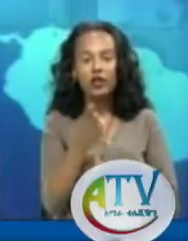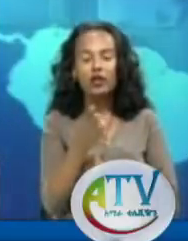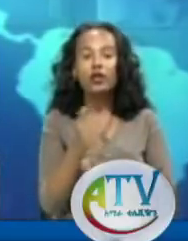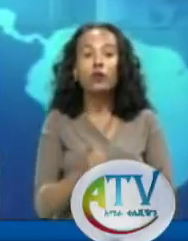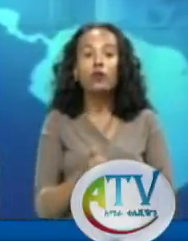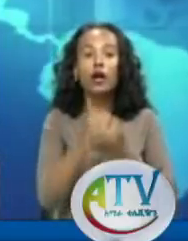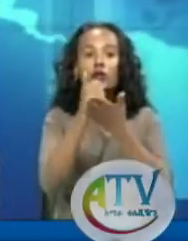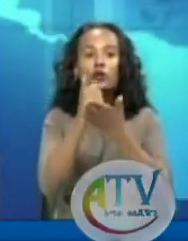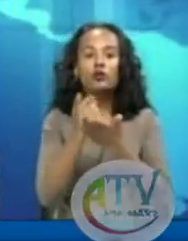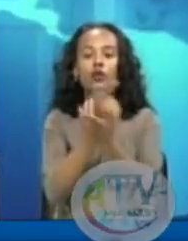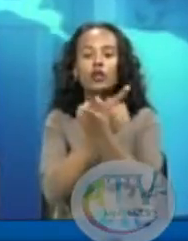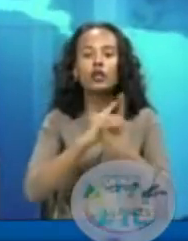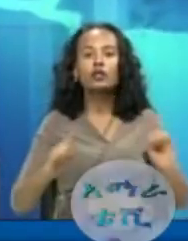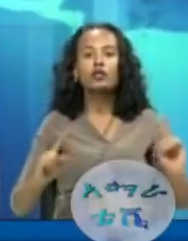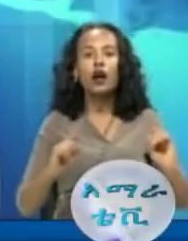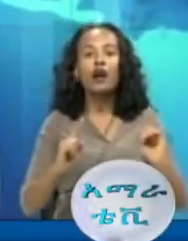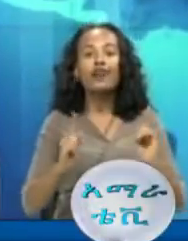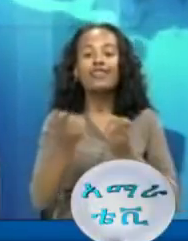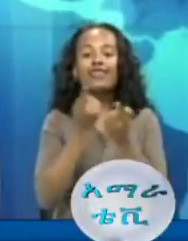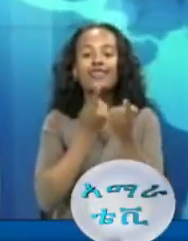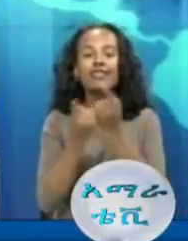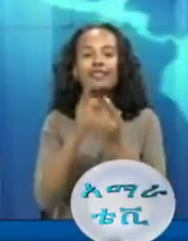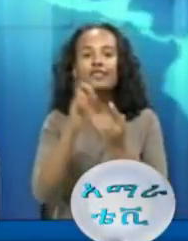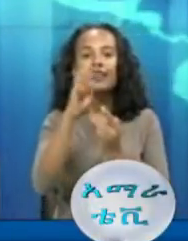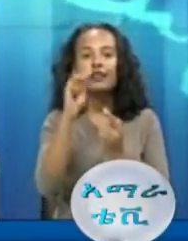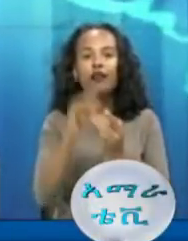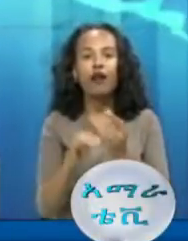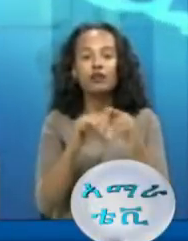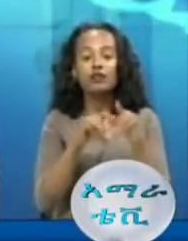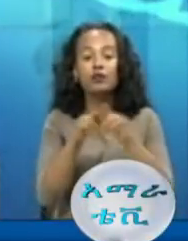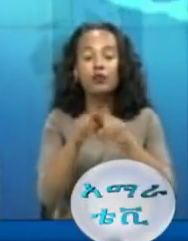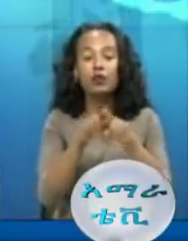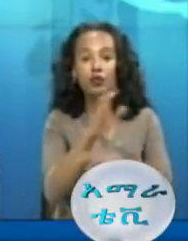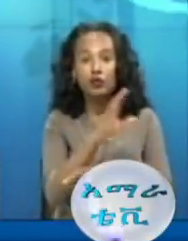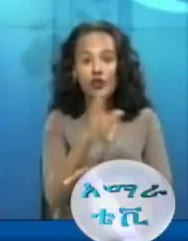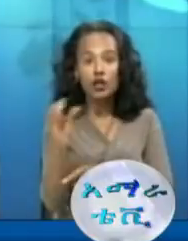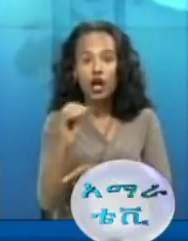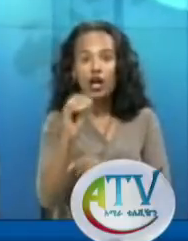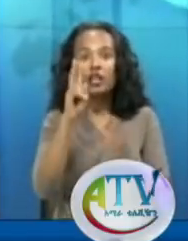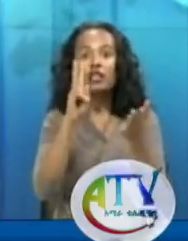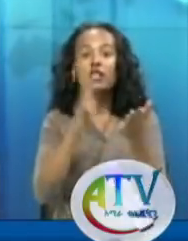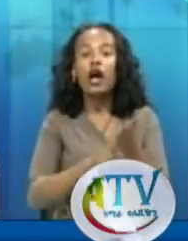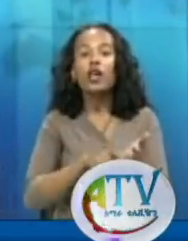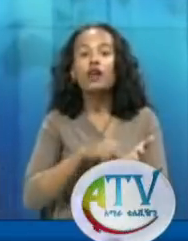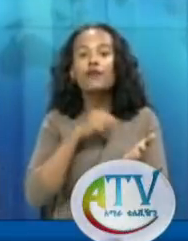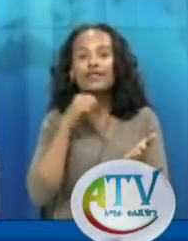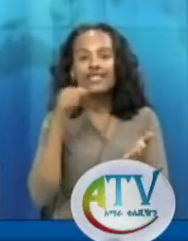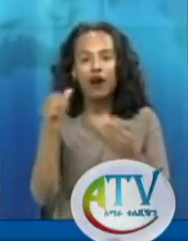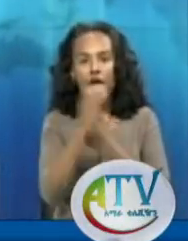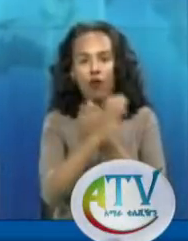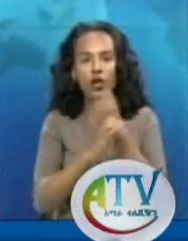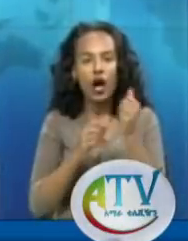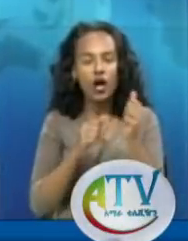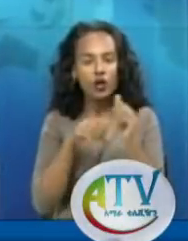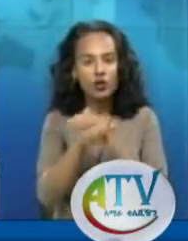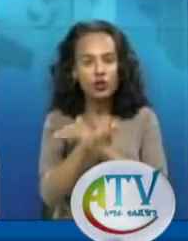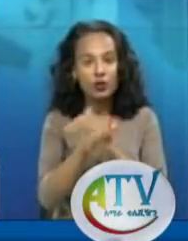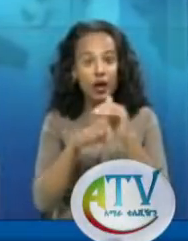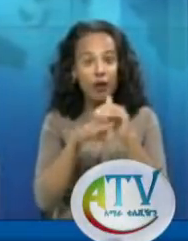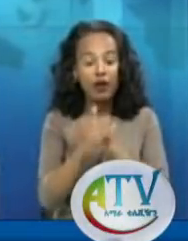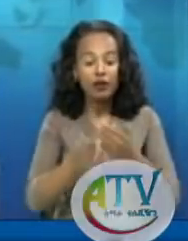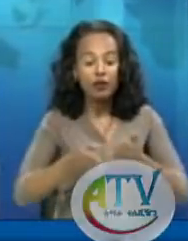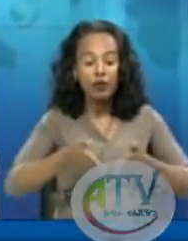የሚያግዙ የነጻ የንግድ ቀጠና ስምምነቶችና ያለ ቪዛ ወደ ሀገር ውስጥ መግባትን